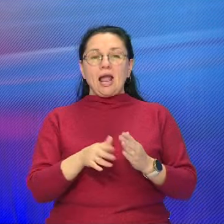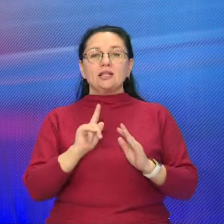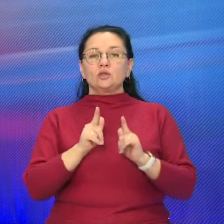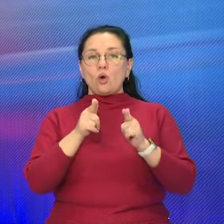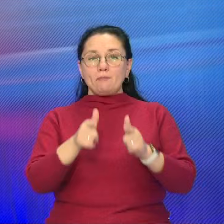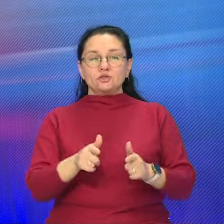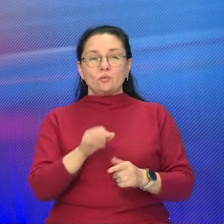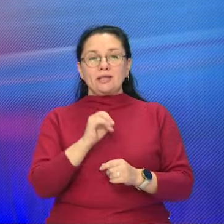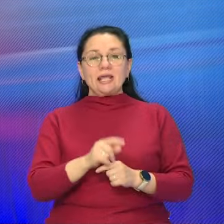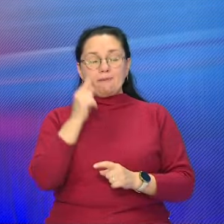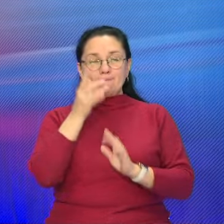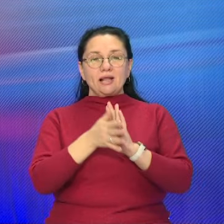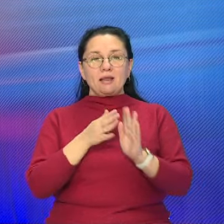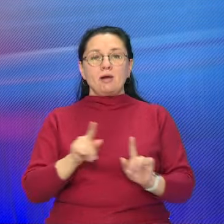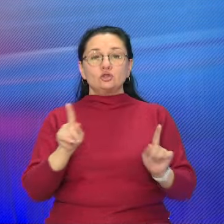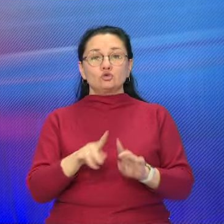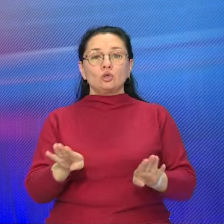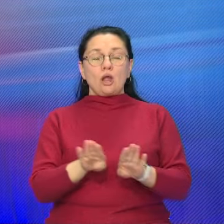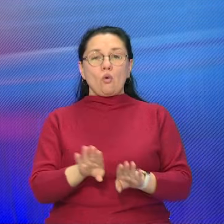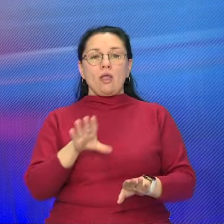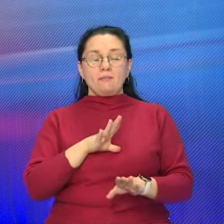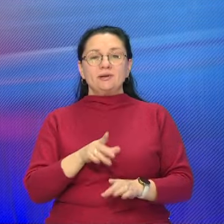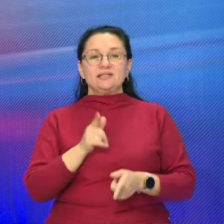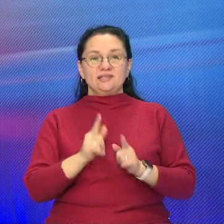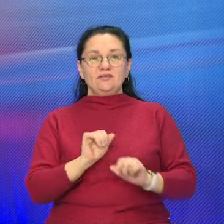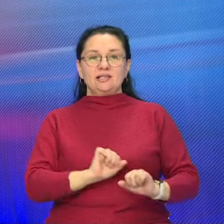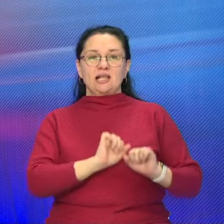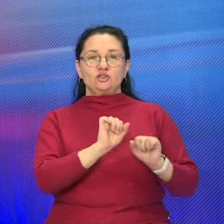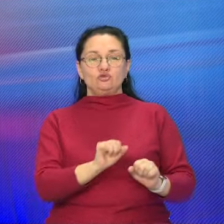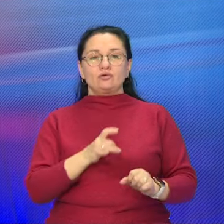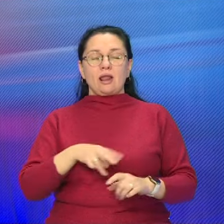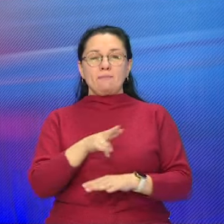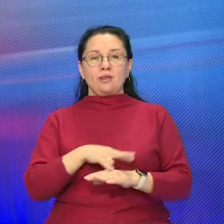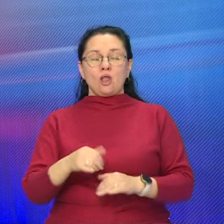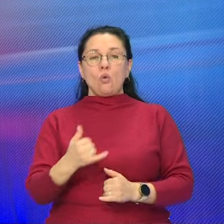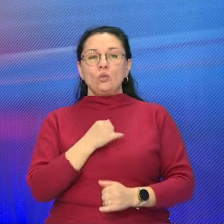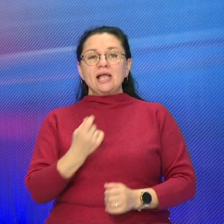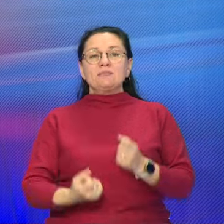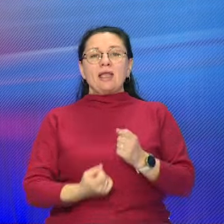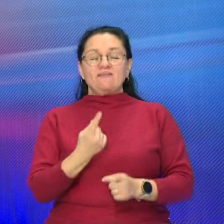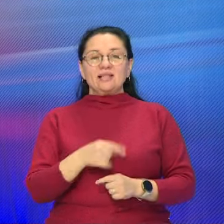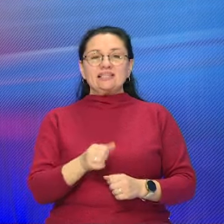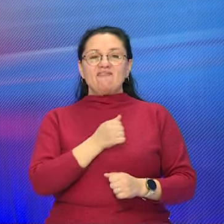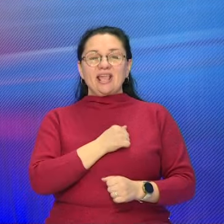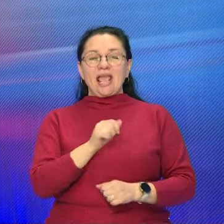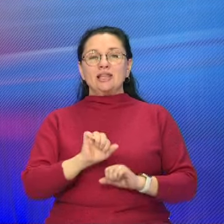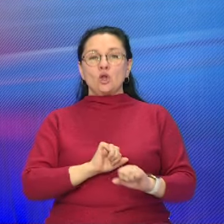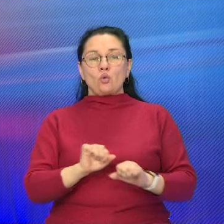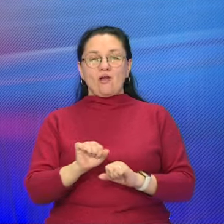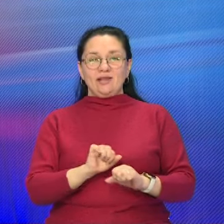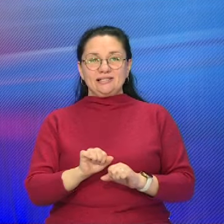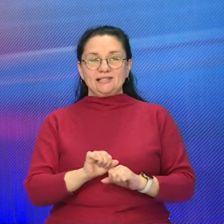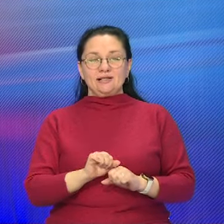установу, але и зразуметь, что значит быть соправдным оборонцем айчины. У нас появился военный руководитель, а именно Смирнов Владимир